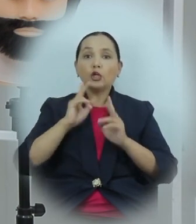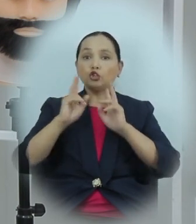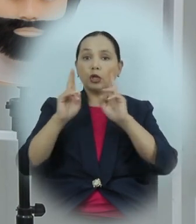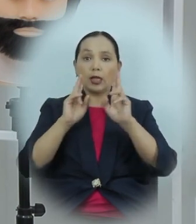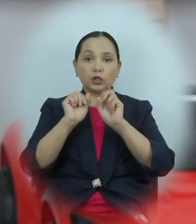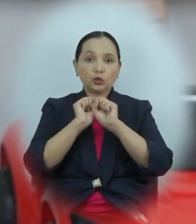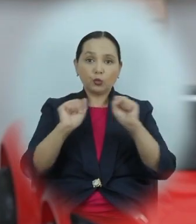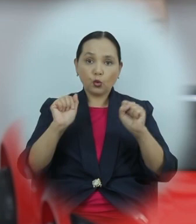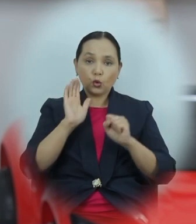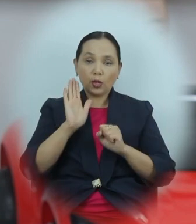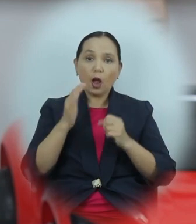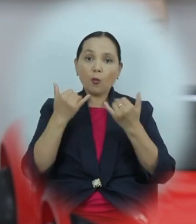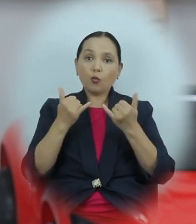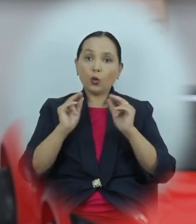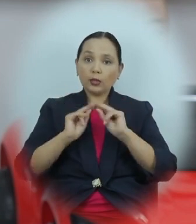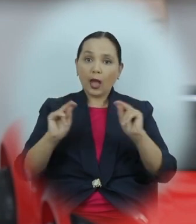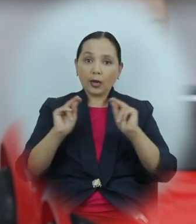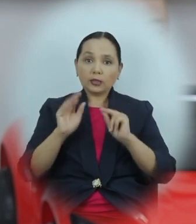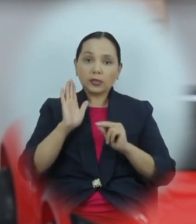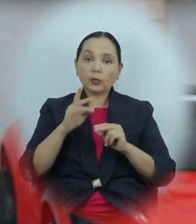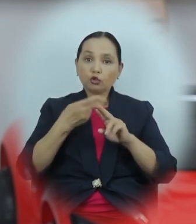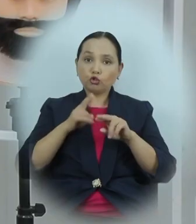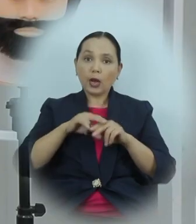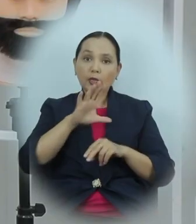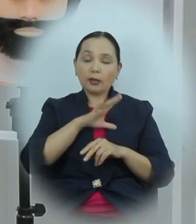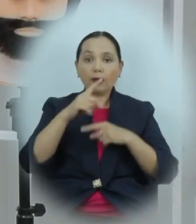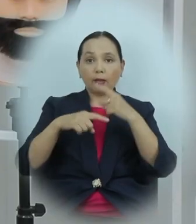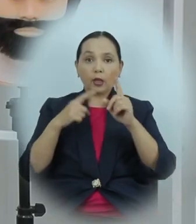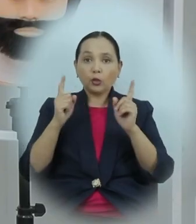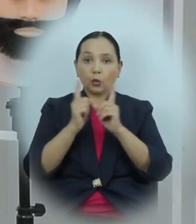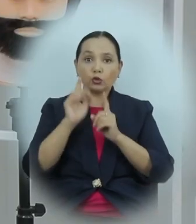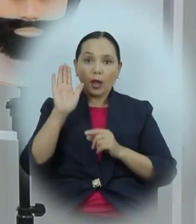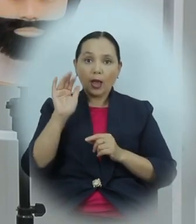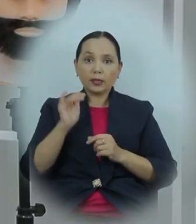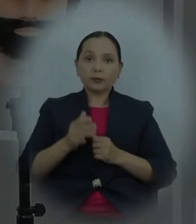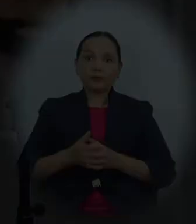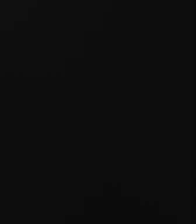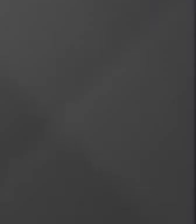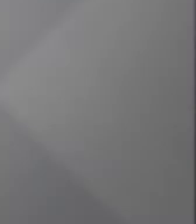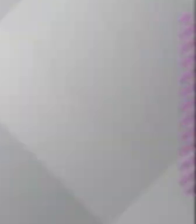Bugungi darsimiz shulardan iborat. Keyingi darsda ko'rishguncha, xayr.